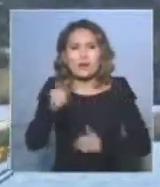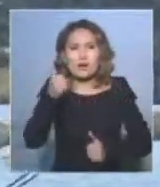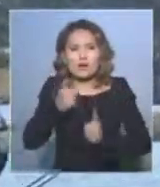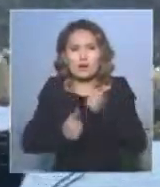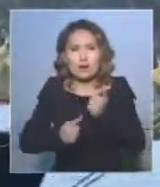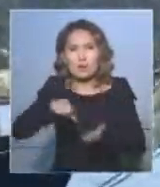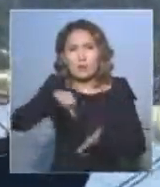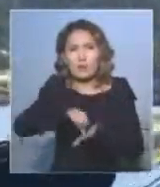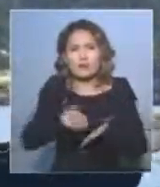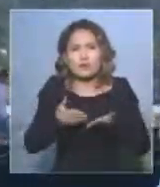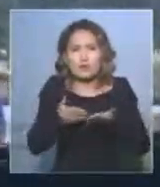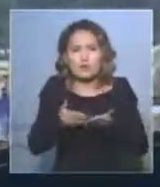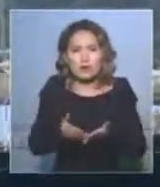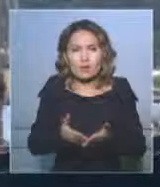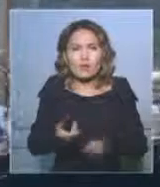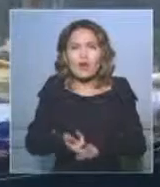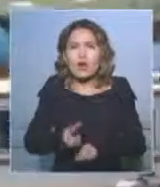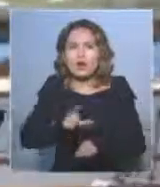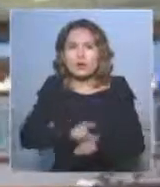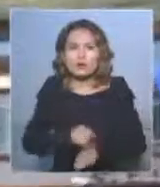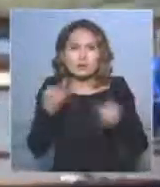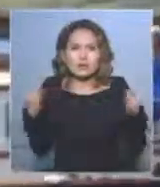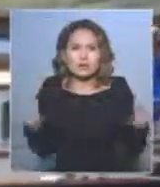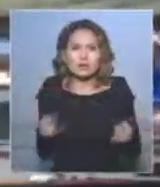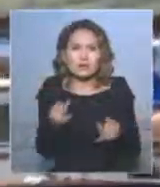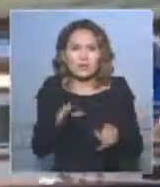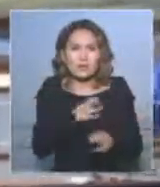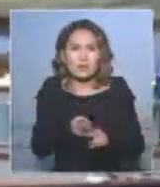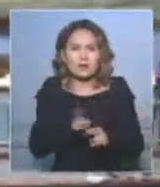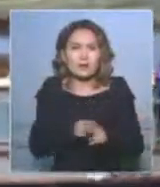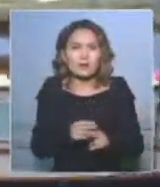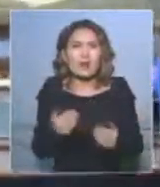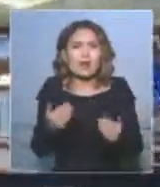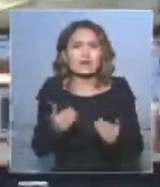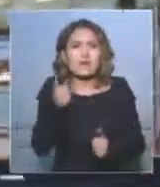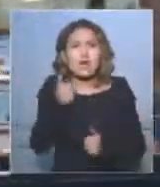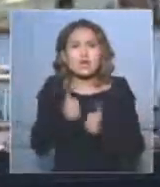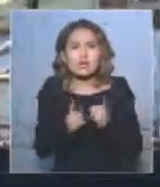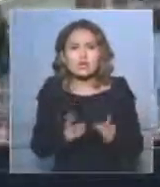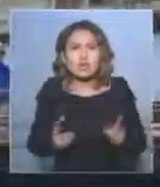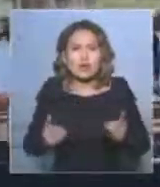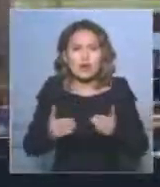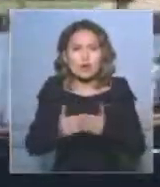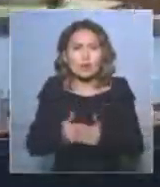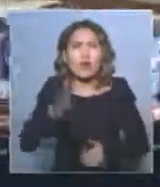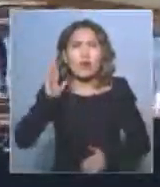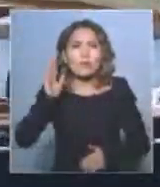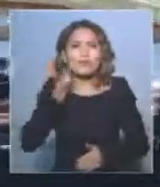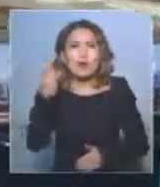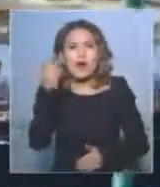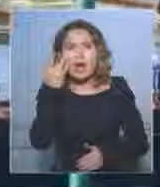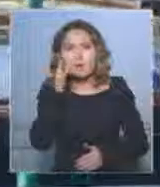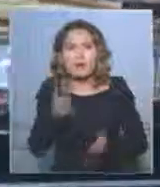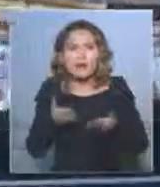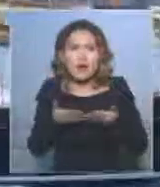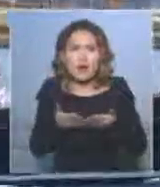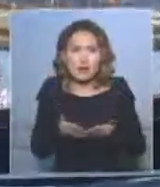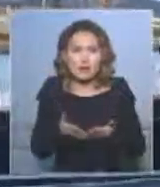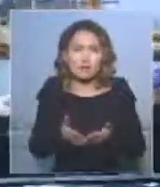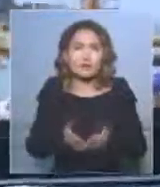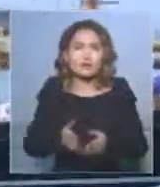қатысушылардың көпшілігі Кубаға алғаш аяқ басқан. Ал жарысты ұйымдастырушылар болса, болашақта Бостандық аралы америкалық қайықшылар